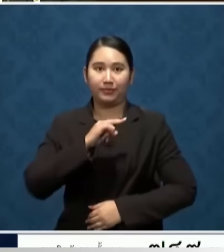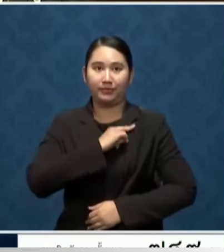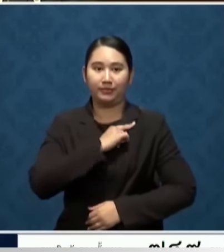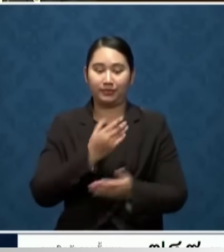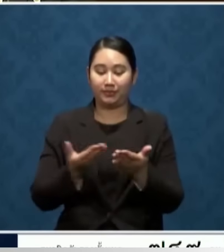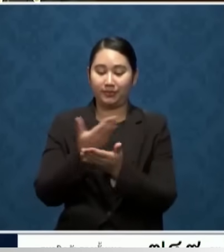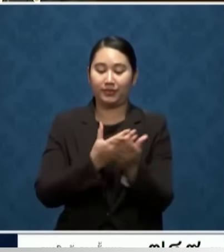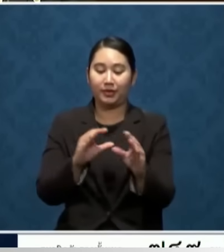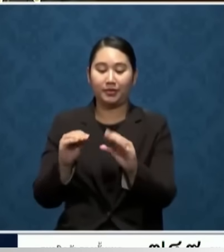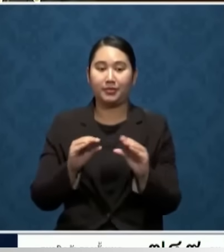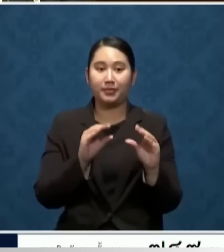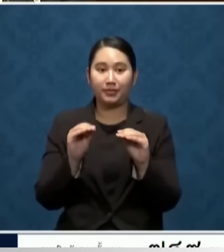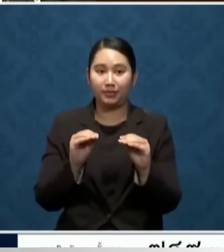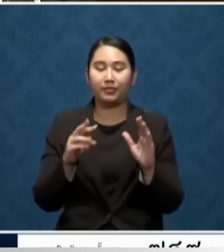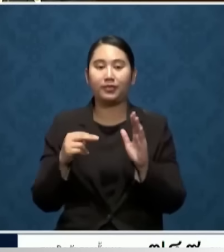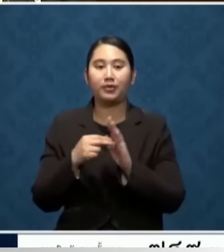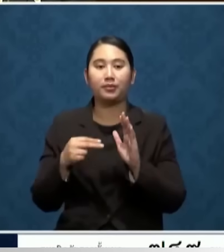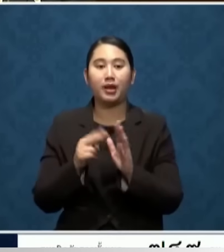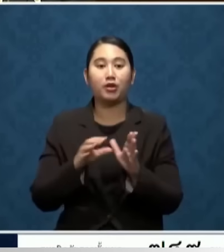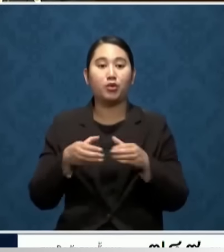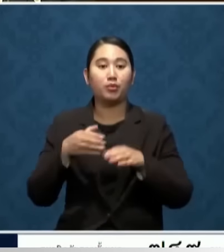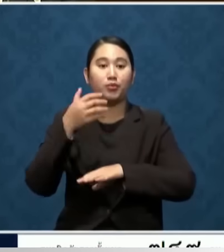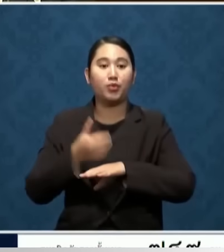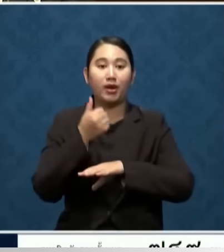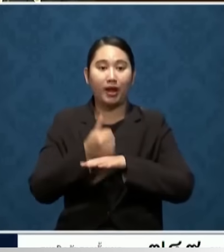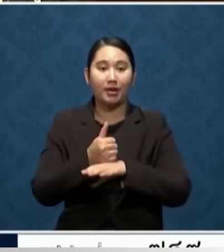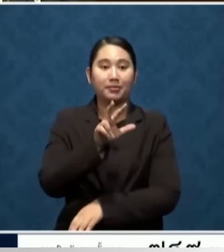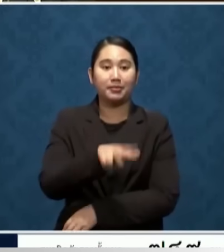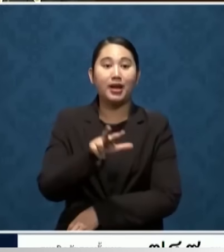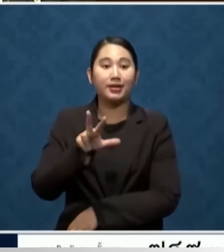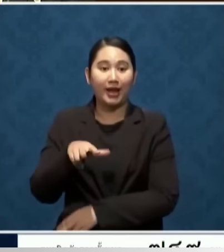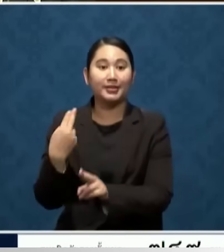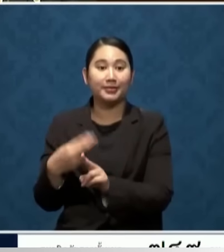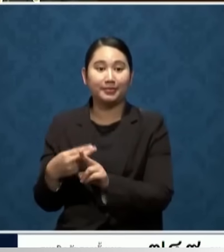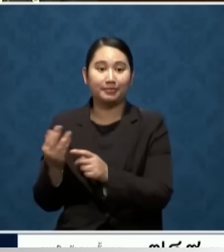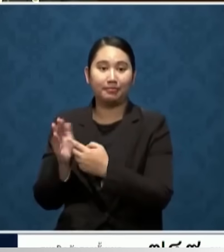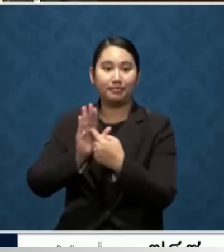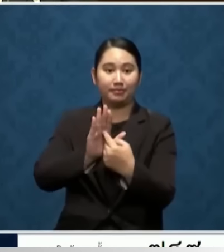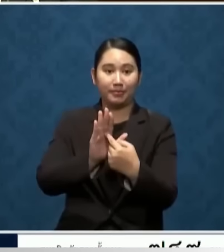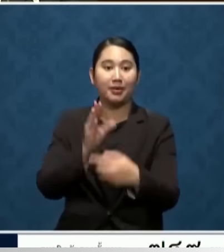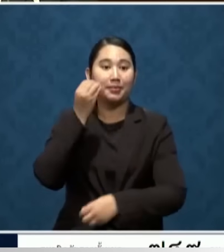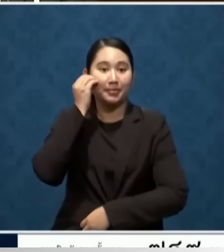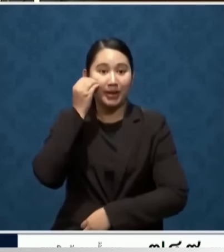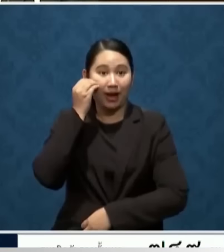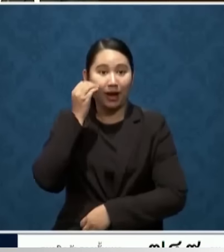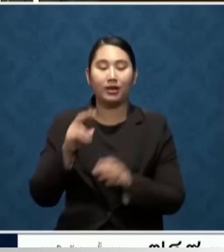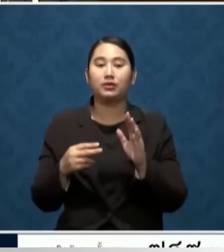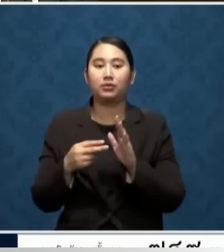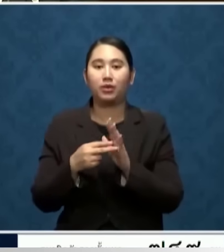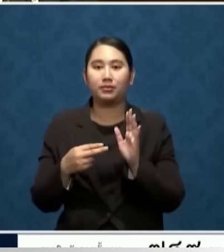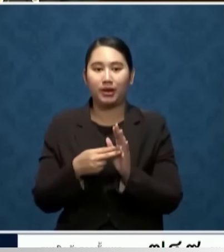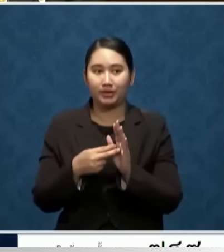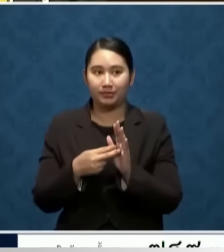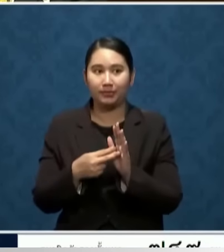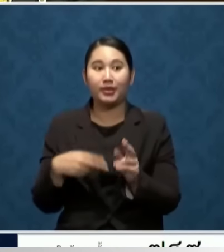การที่ท่านหัวหน้าพรรคเพื่อไทยได้เสนอชื่อนายพิธานั้นถือว่าเป็นการเสน